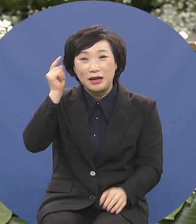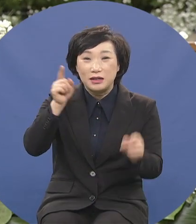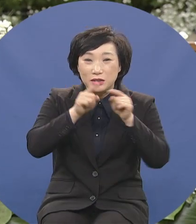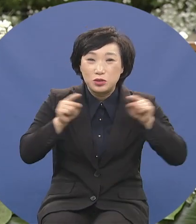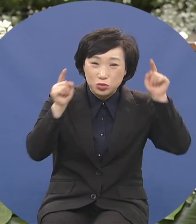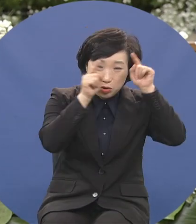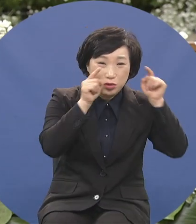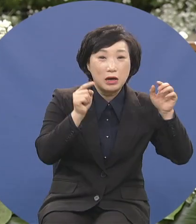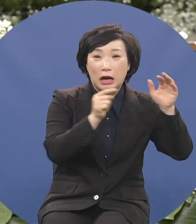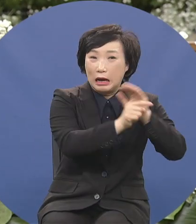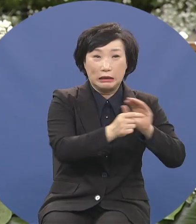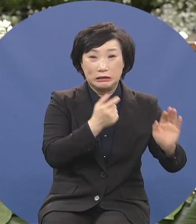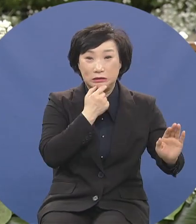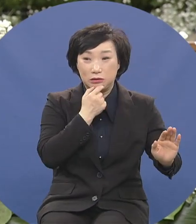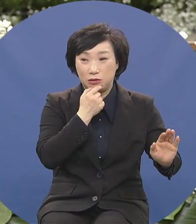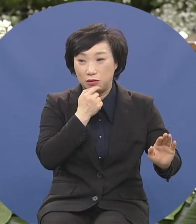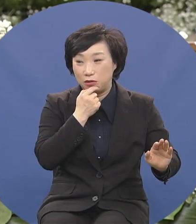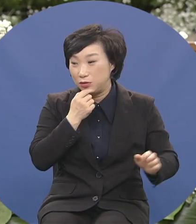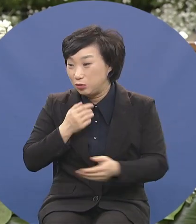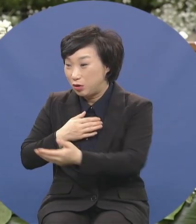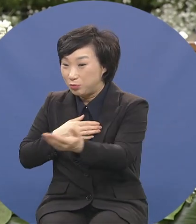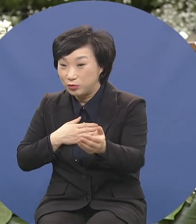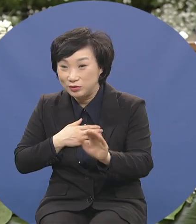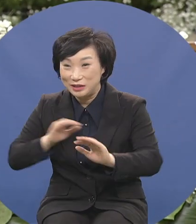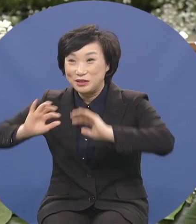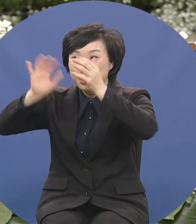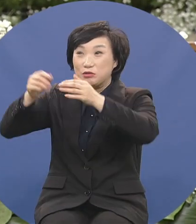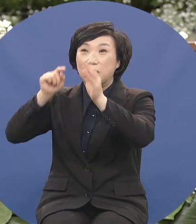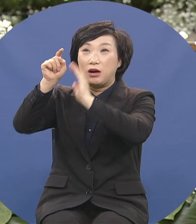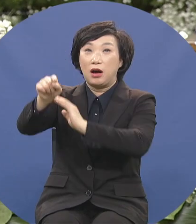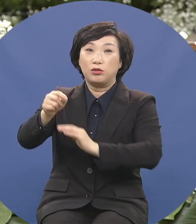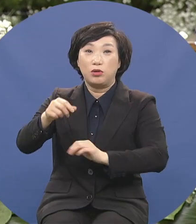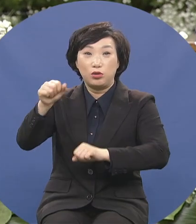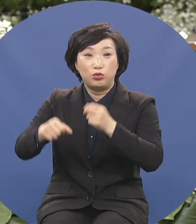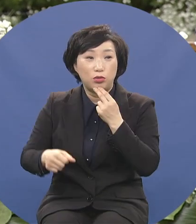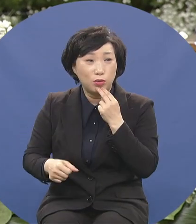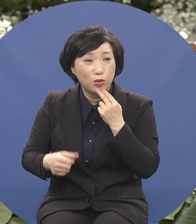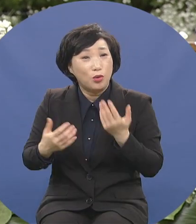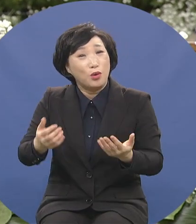지옥은 안 가려고 하는데 천국도 안 가려고 하나?